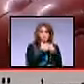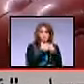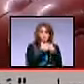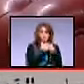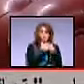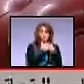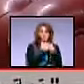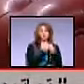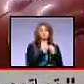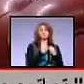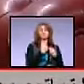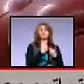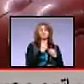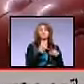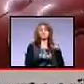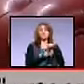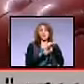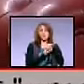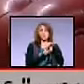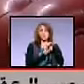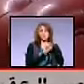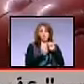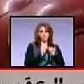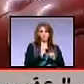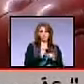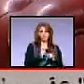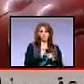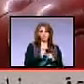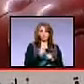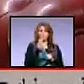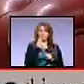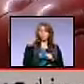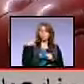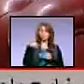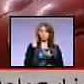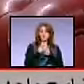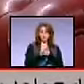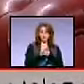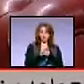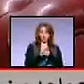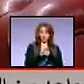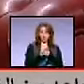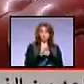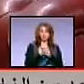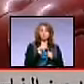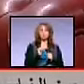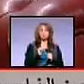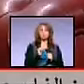اصغر مني بسنه او سنتين في معهد السينما، وكان ساعتها مساعد للاستاذ شريف عرفه. مظبوط. هو والاستاذ علي